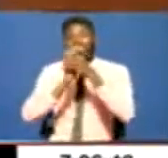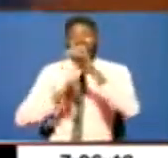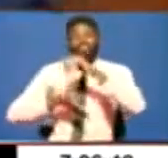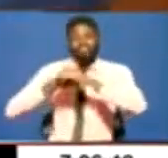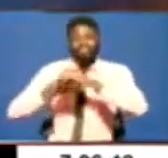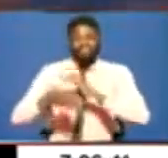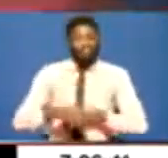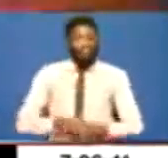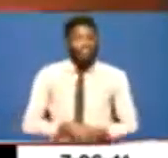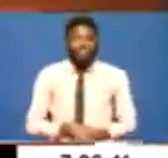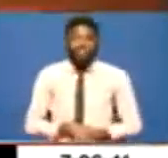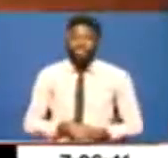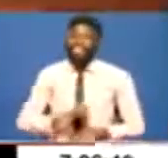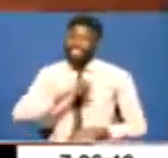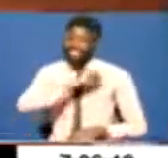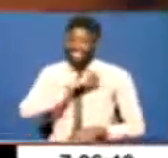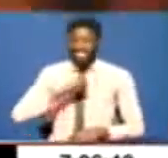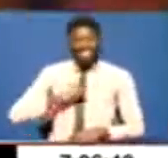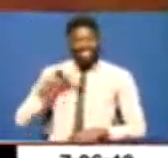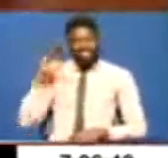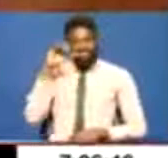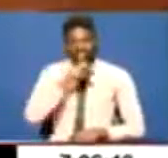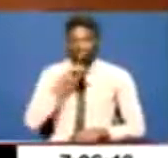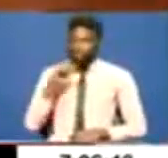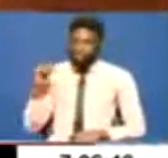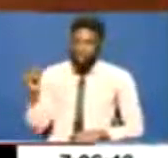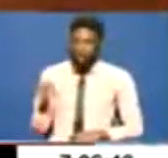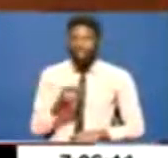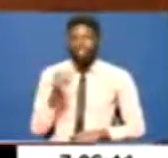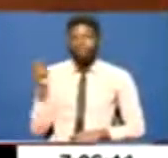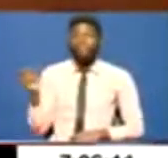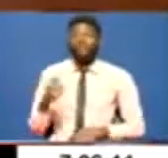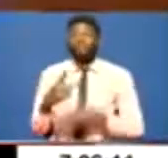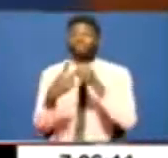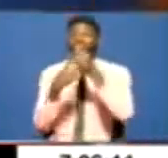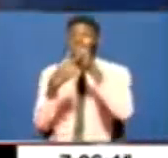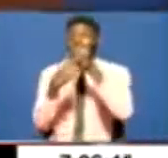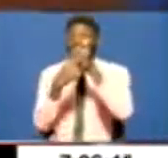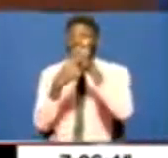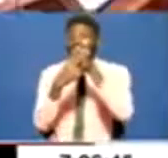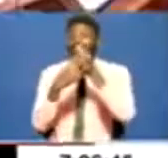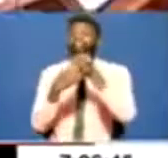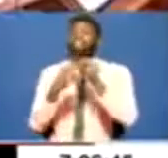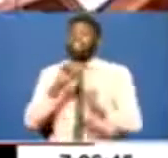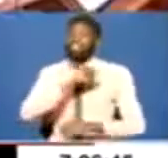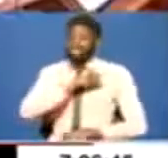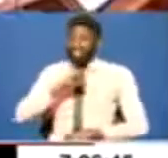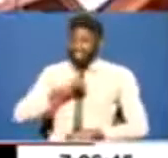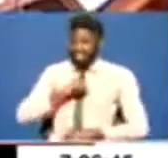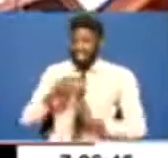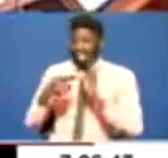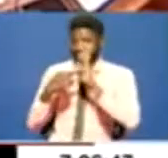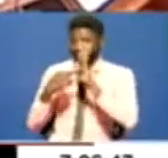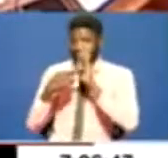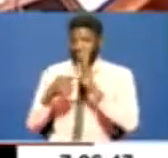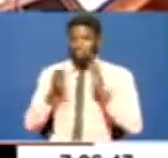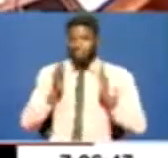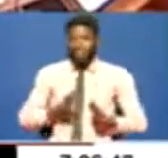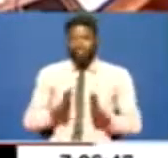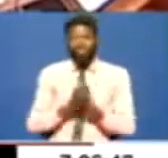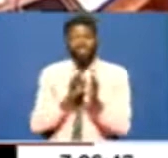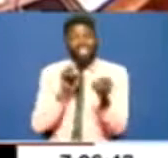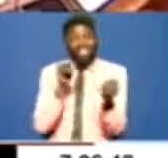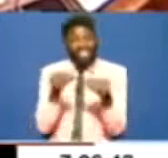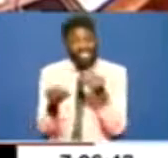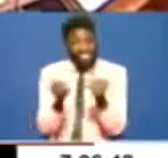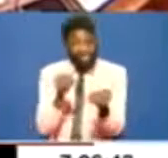bunge la seneti kwa takriban miezi saba, seneta maalum anayewakilisha watu ambao wanaishi na ulemavu Isaac Mwaura amerejea